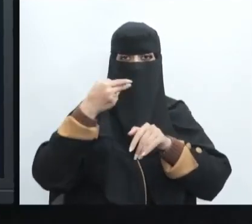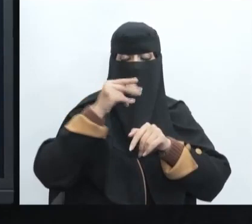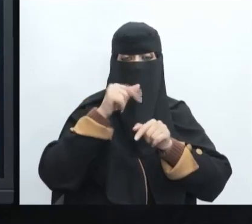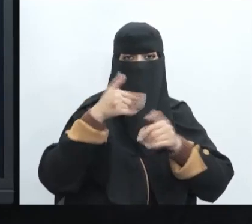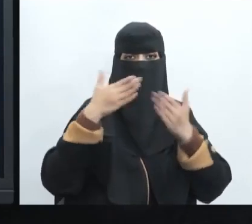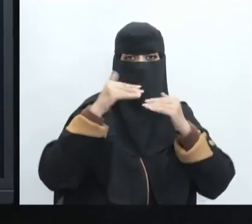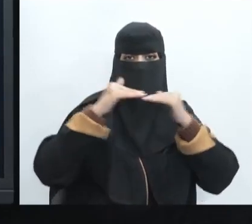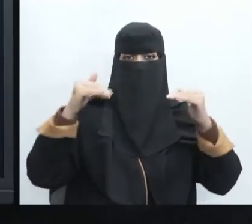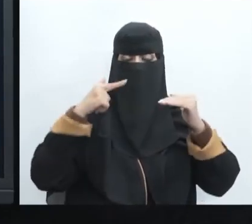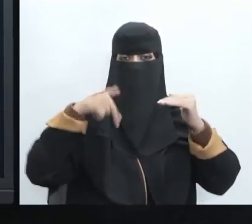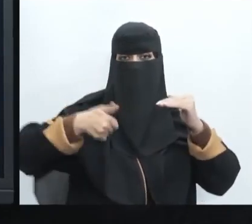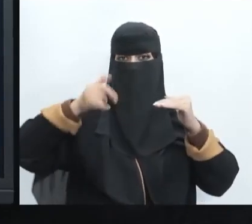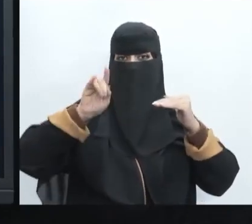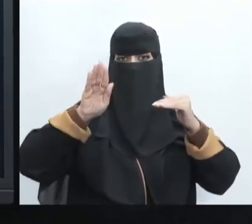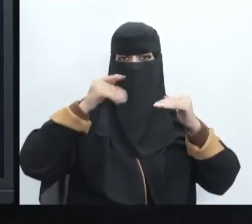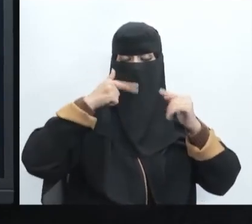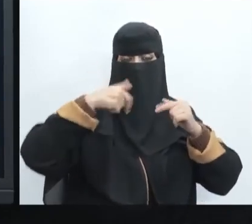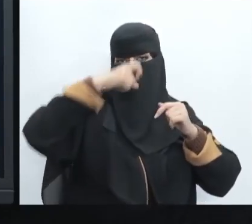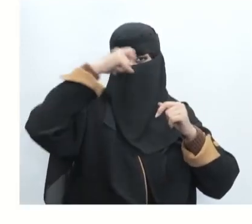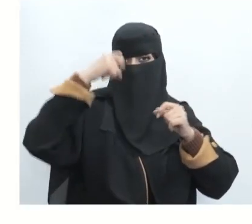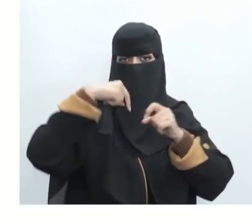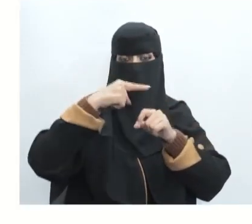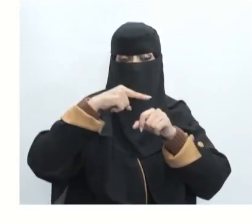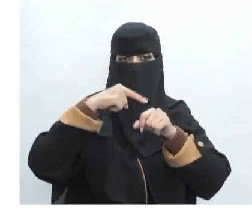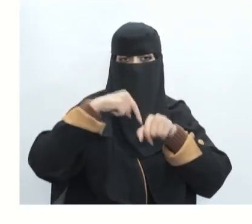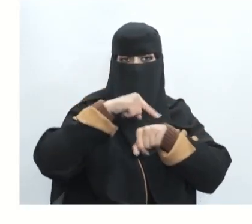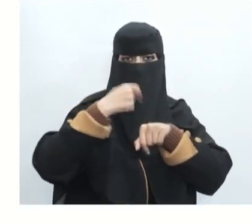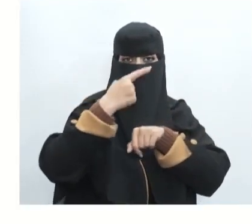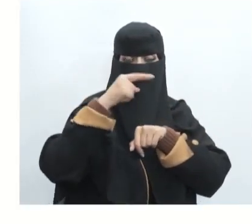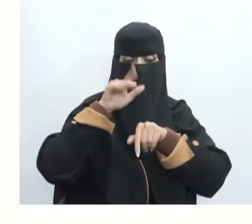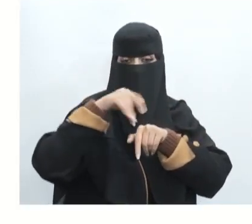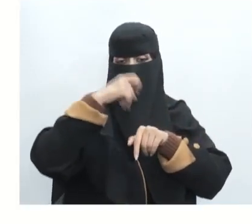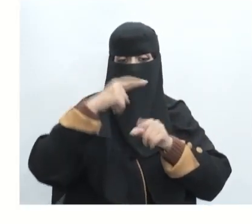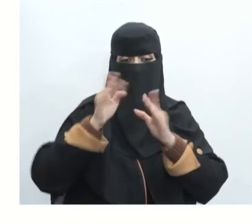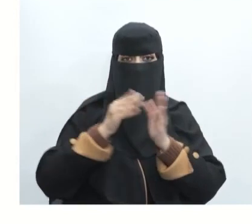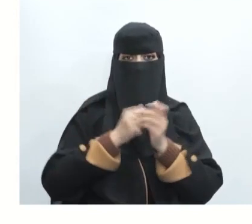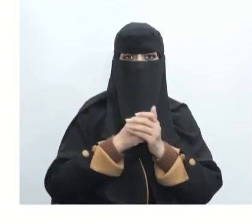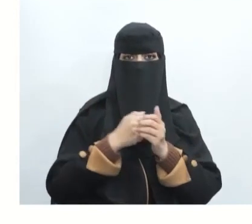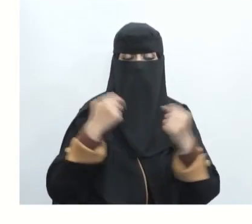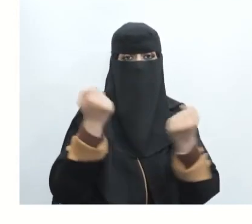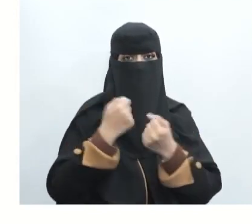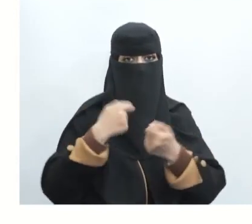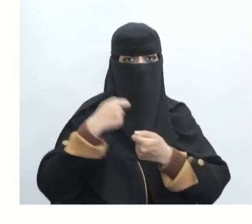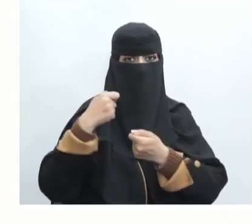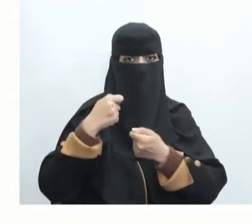المناخ الاستوائي انه حار طوال الالعاب النشاط الاقتصادي في اندونيسيا